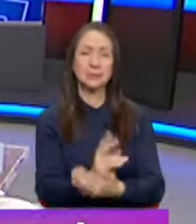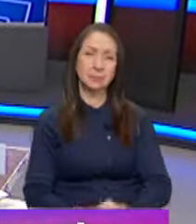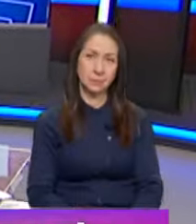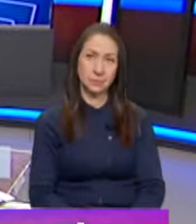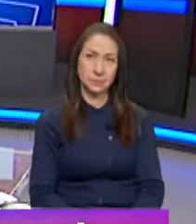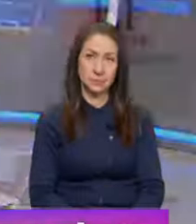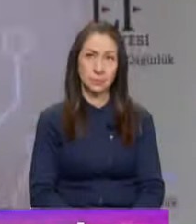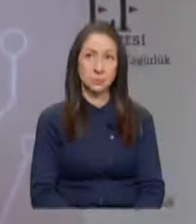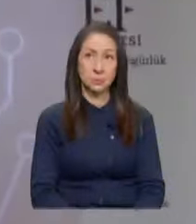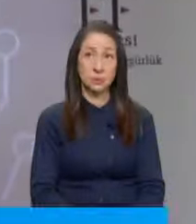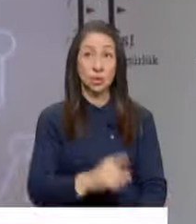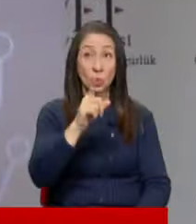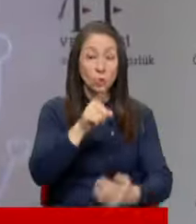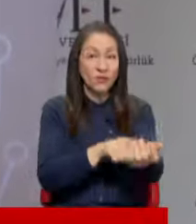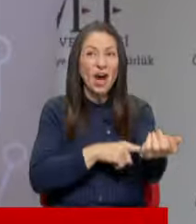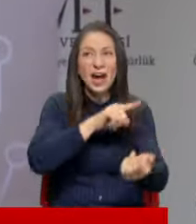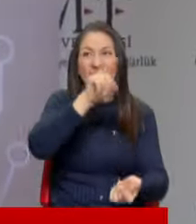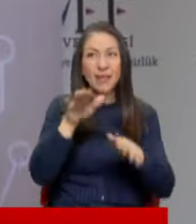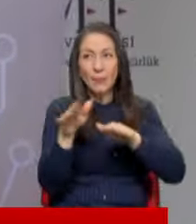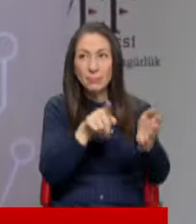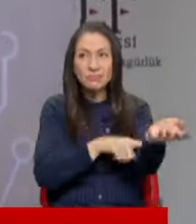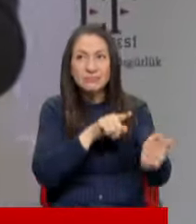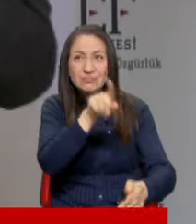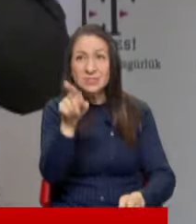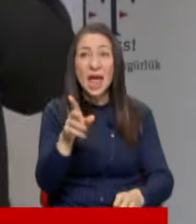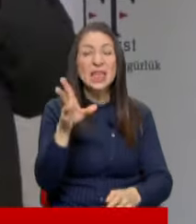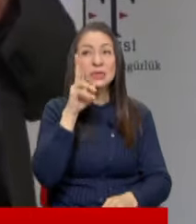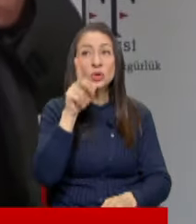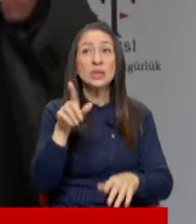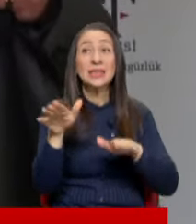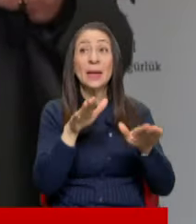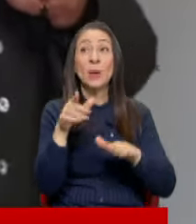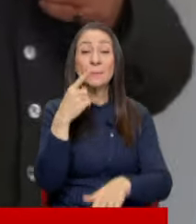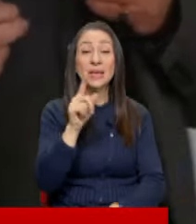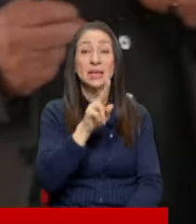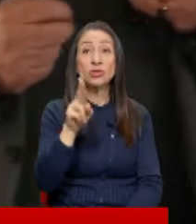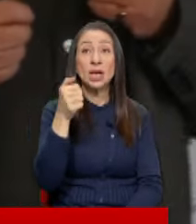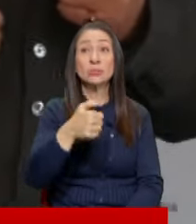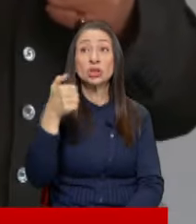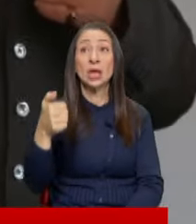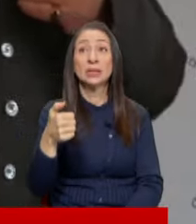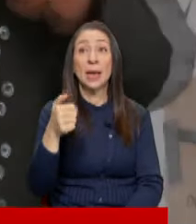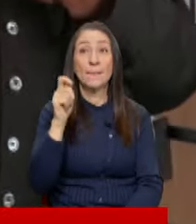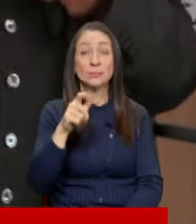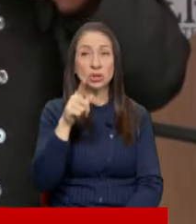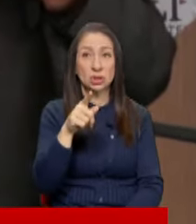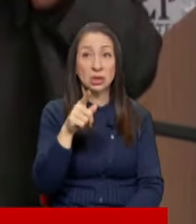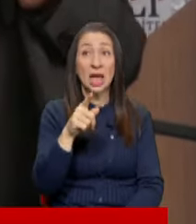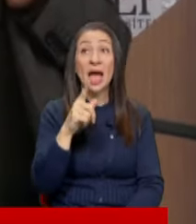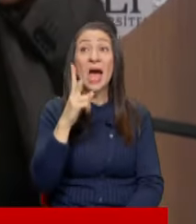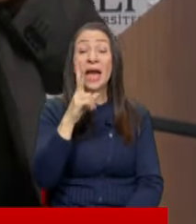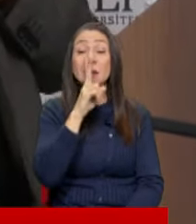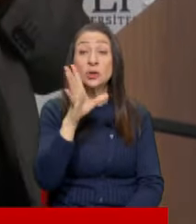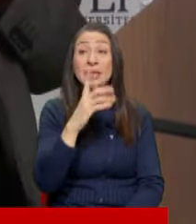kesin bu faylar son deprem 1766 da üretmiş her